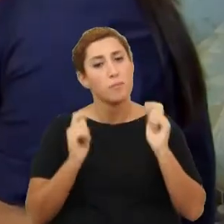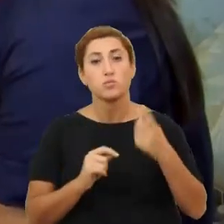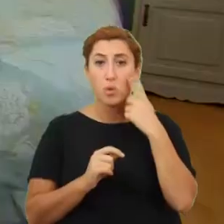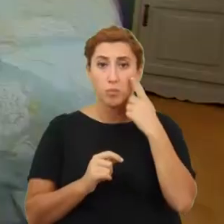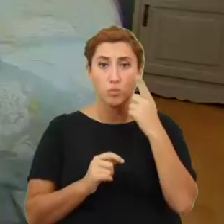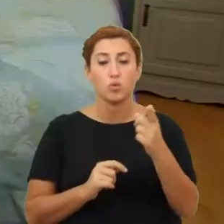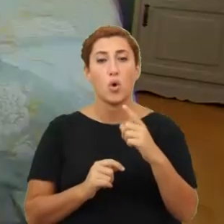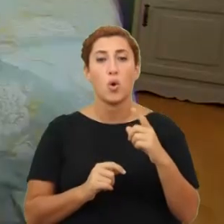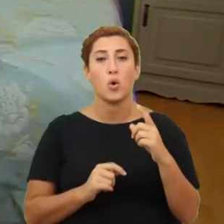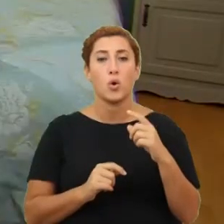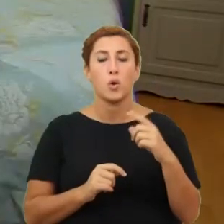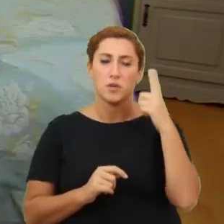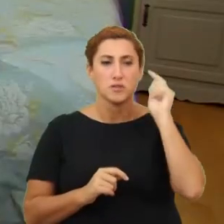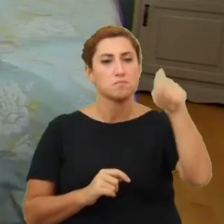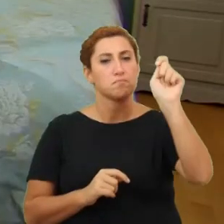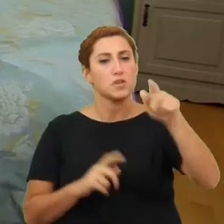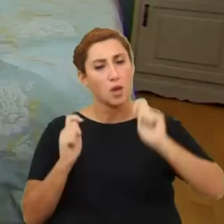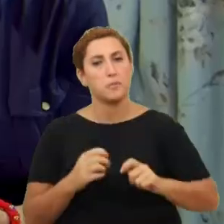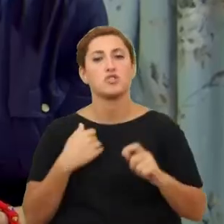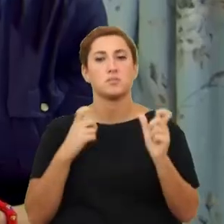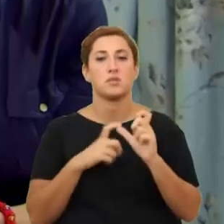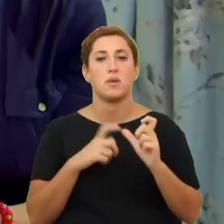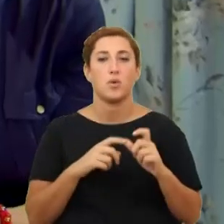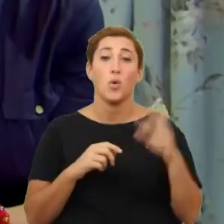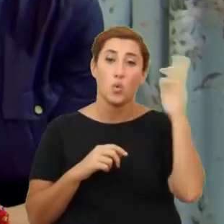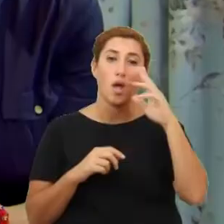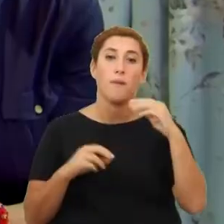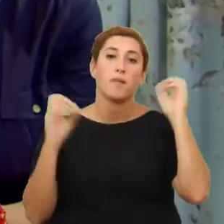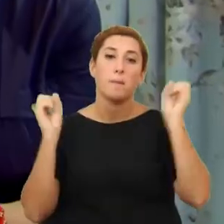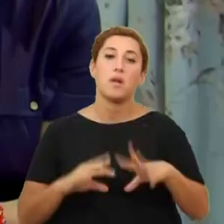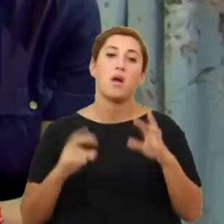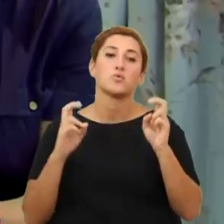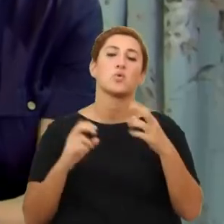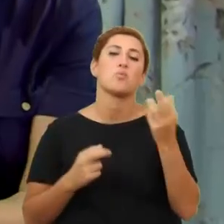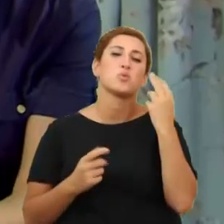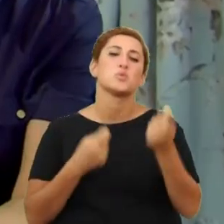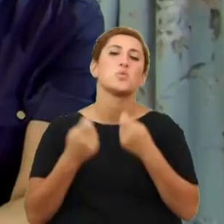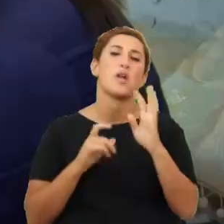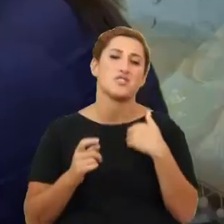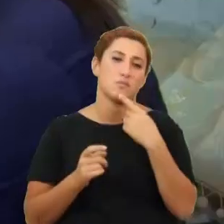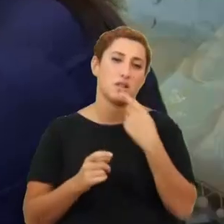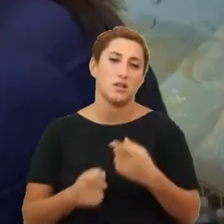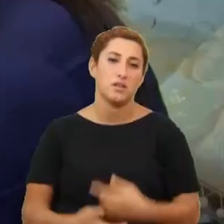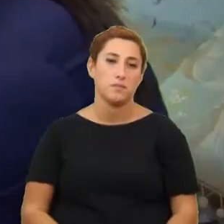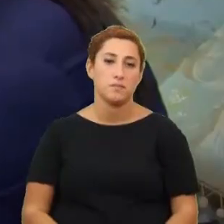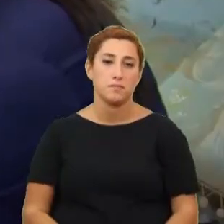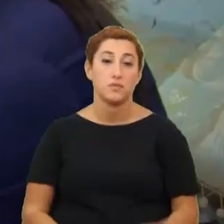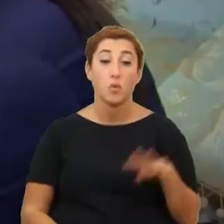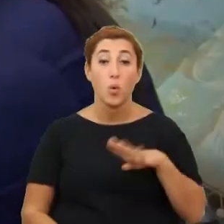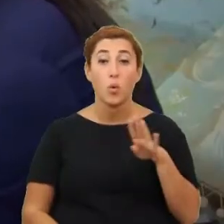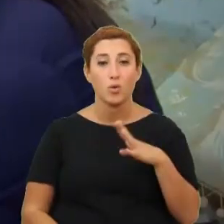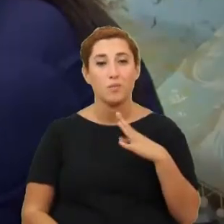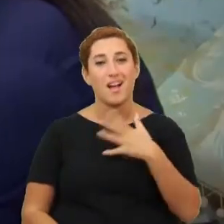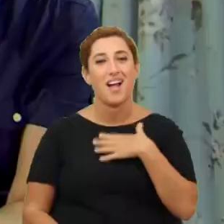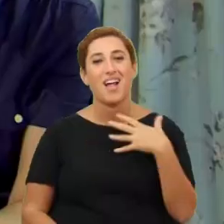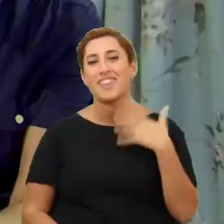Bak gör. Başına ekşiyeceğim o Sarp'ın. Yani rüyam bile pes etmiş durumda yani. Boşuna uğraşma derim. Al bakalım.